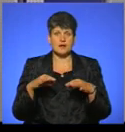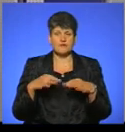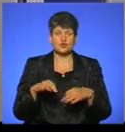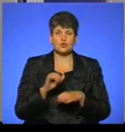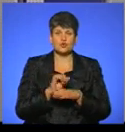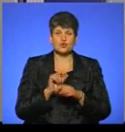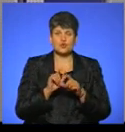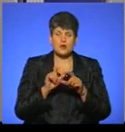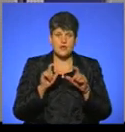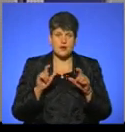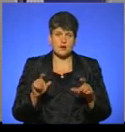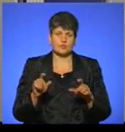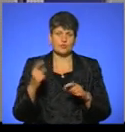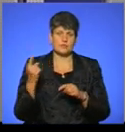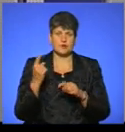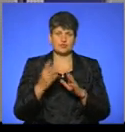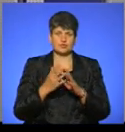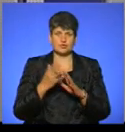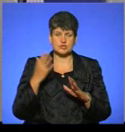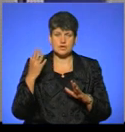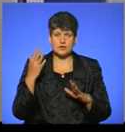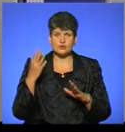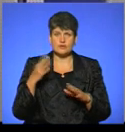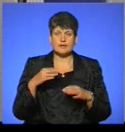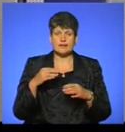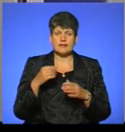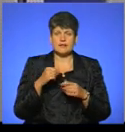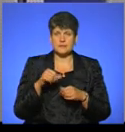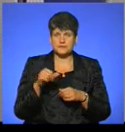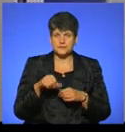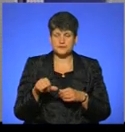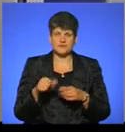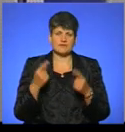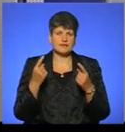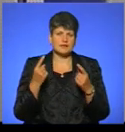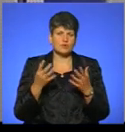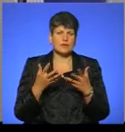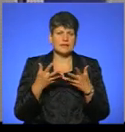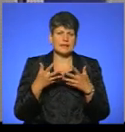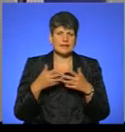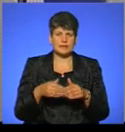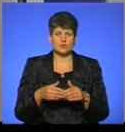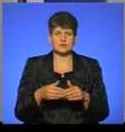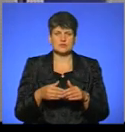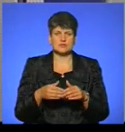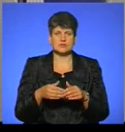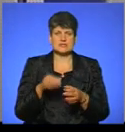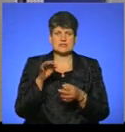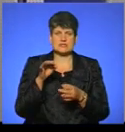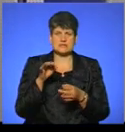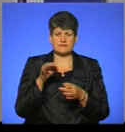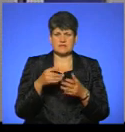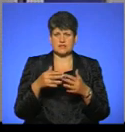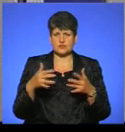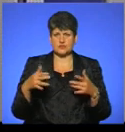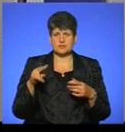автостоянок, в першу чергу, знову ж таки, нафтопродуктів, великої кількості завислих речовин, піску